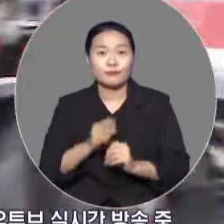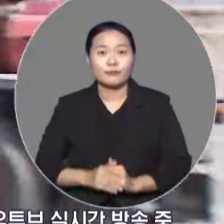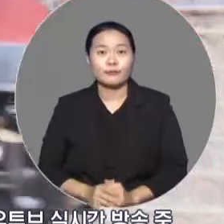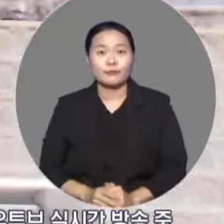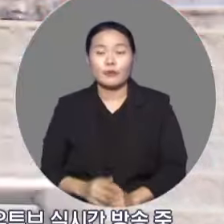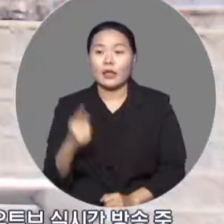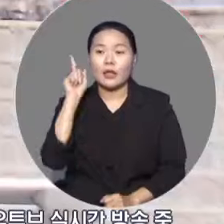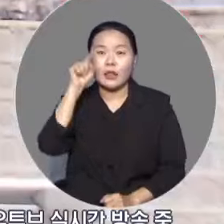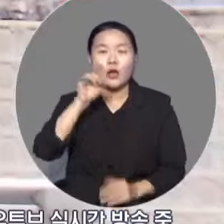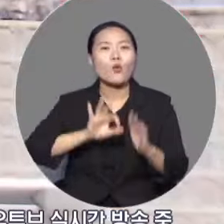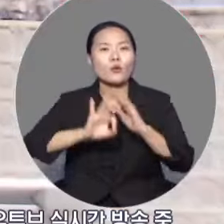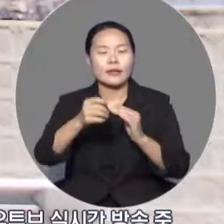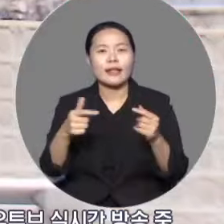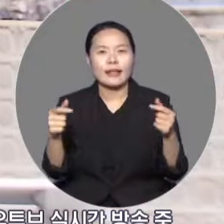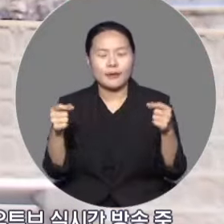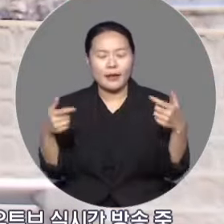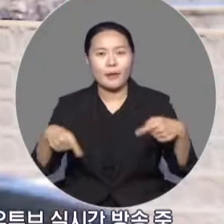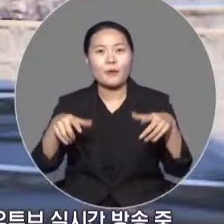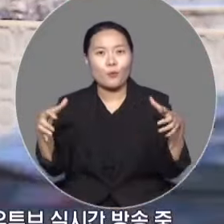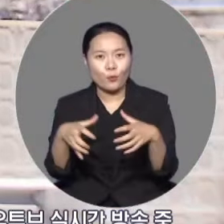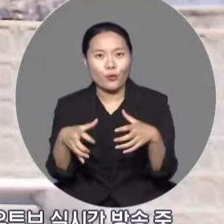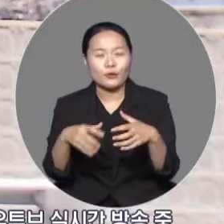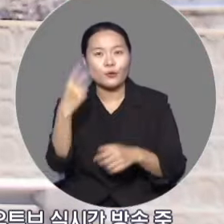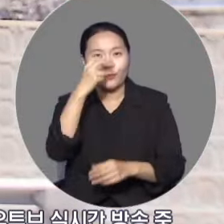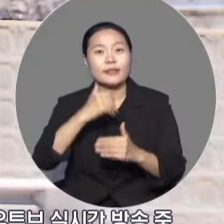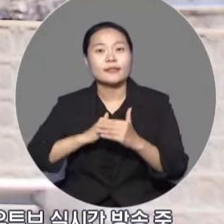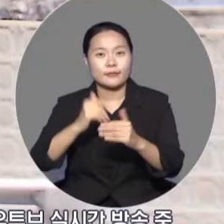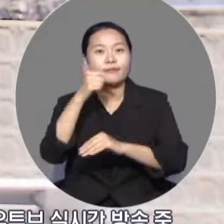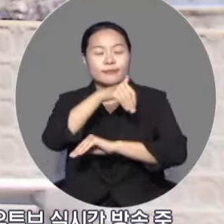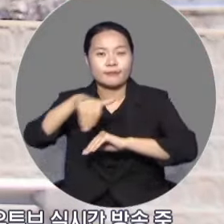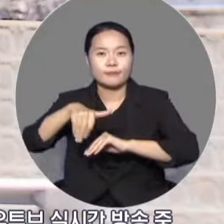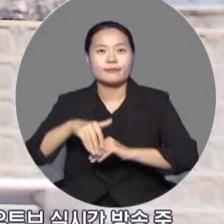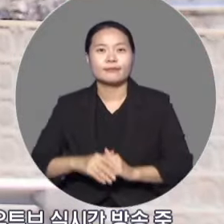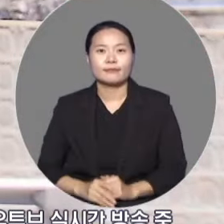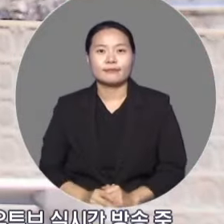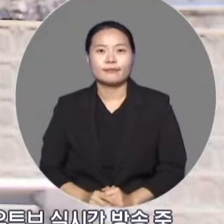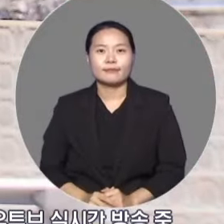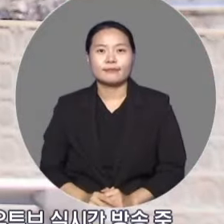내일 오전 합동 감식을 실시합니다. UBC 뉴스 배다원입니다.